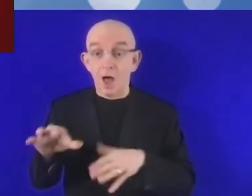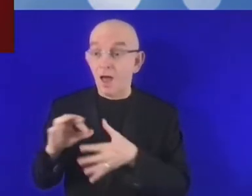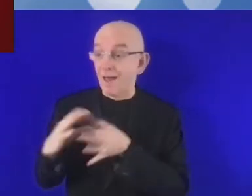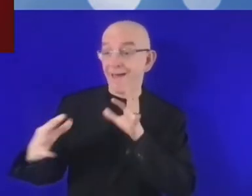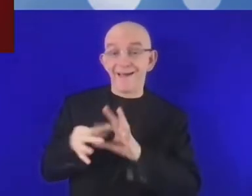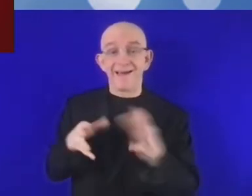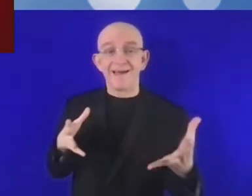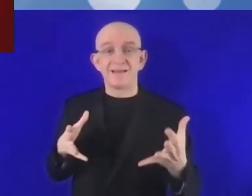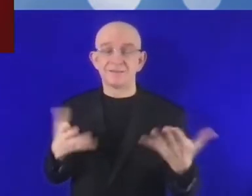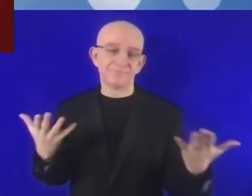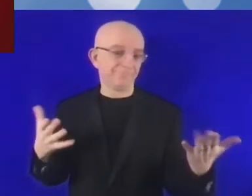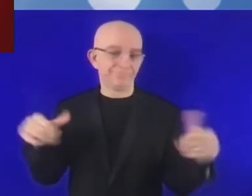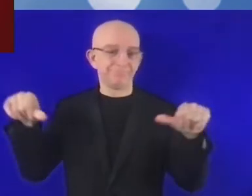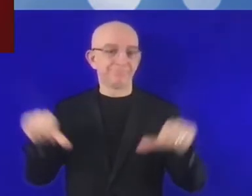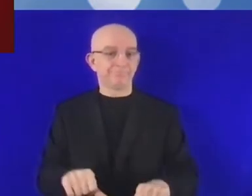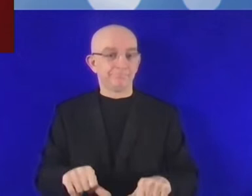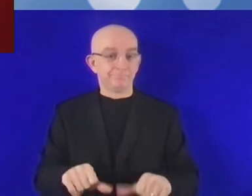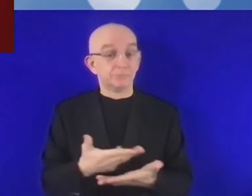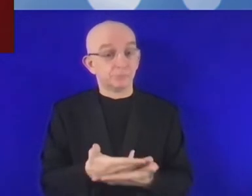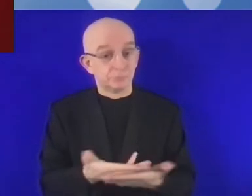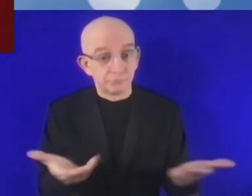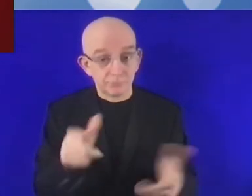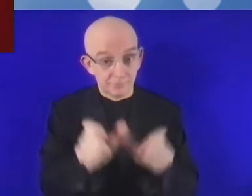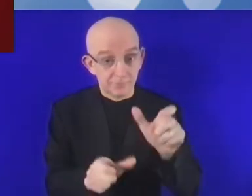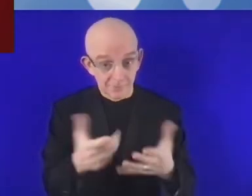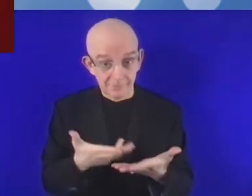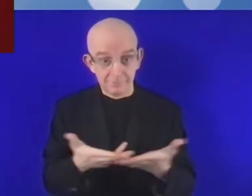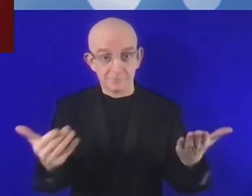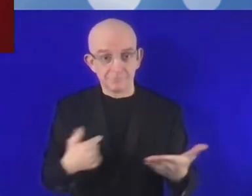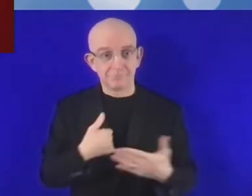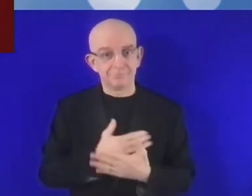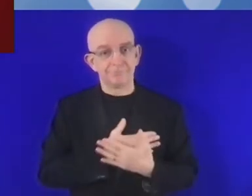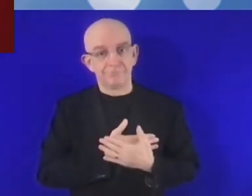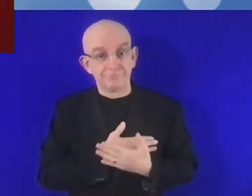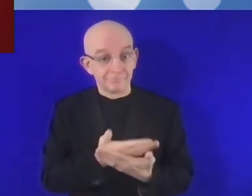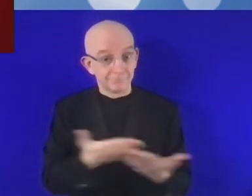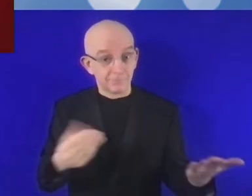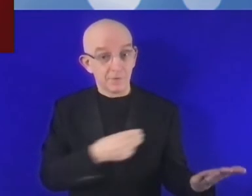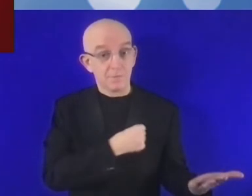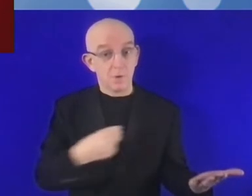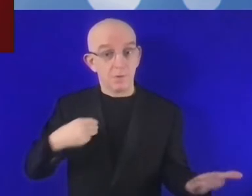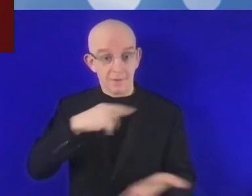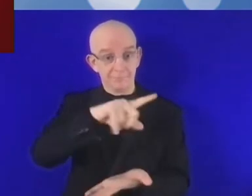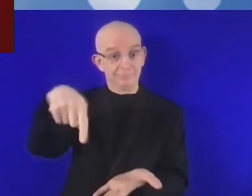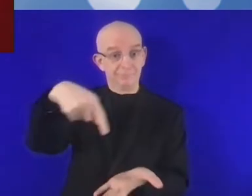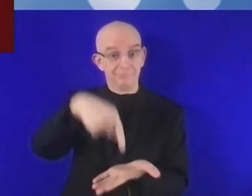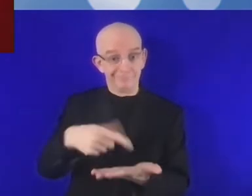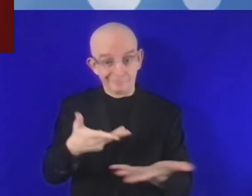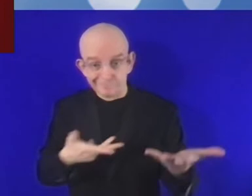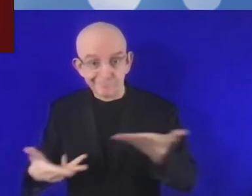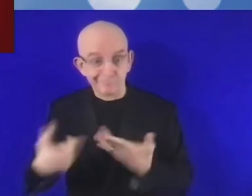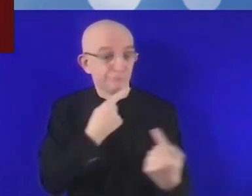بدون ذلك لن ننجح في الوصول. لذلك أنا سعيد جدا أن